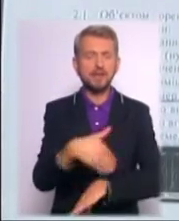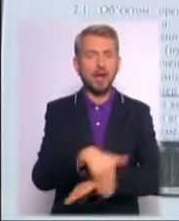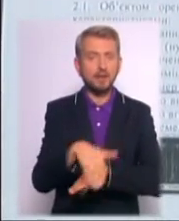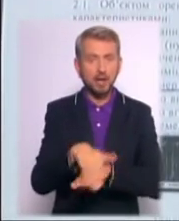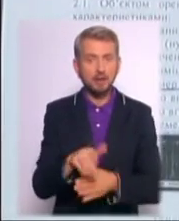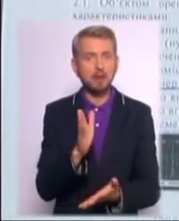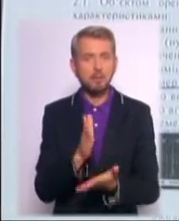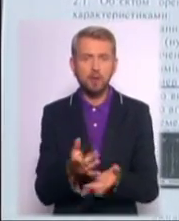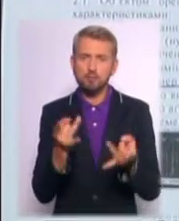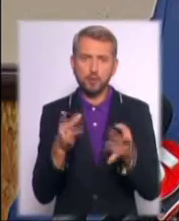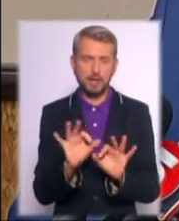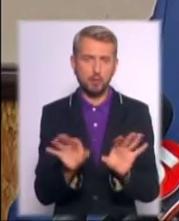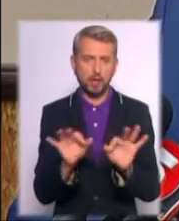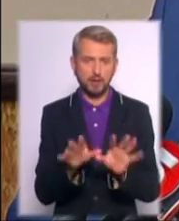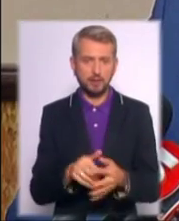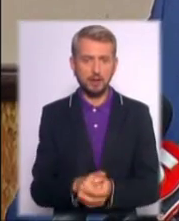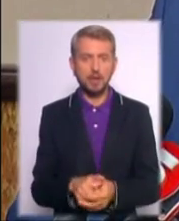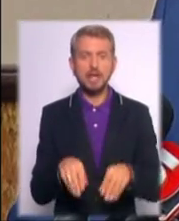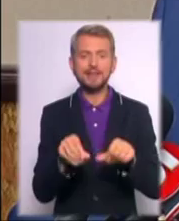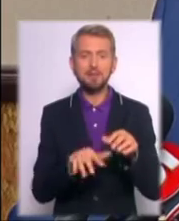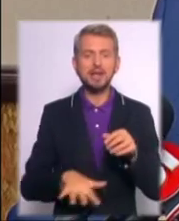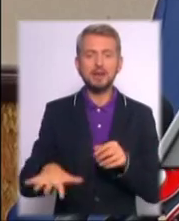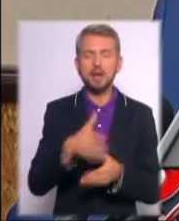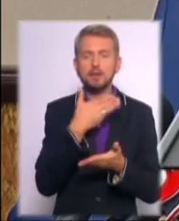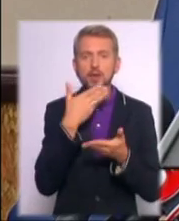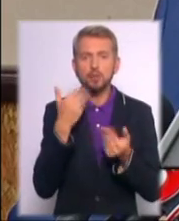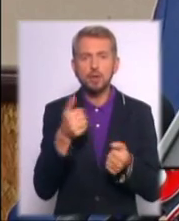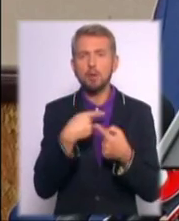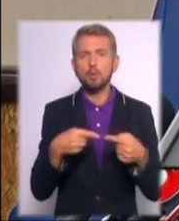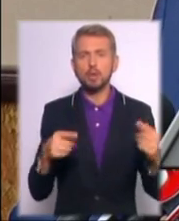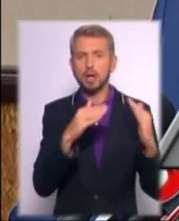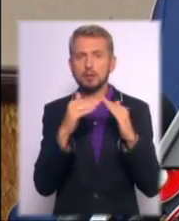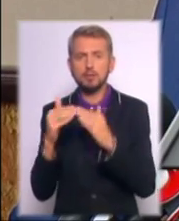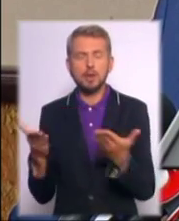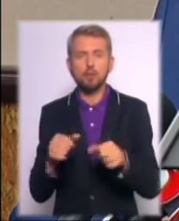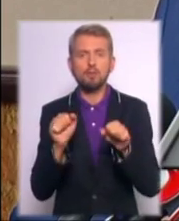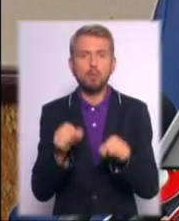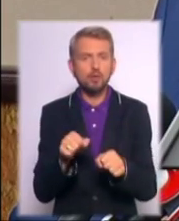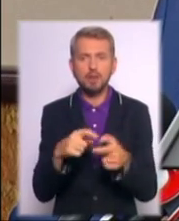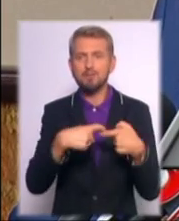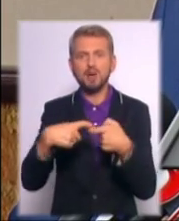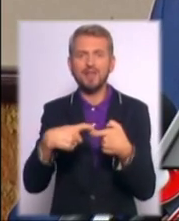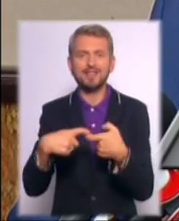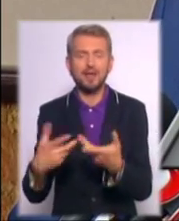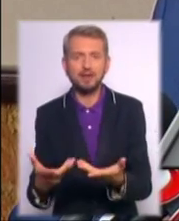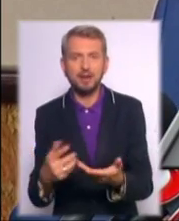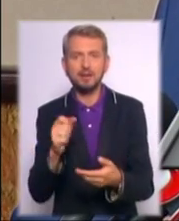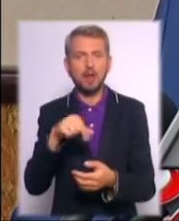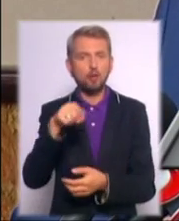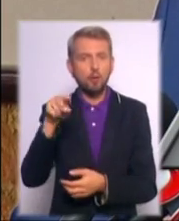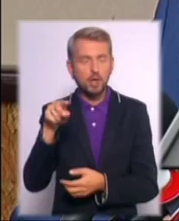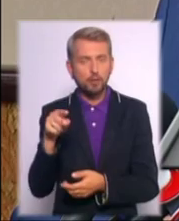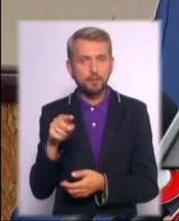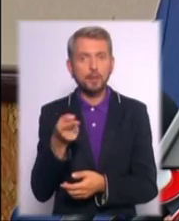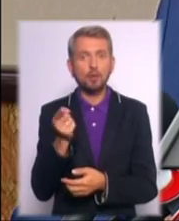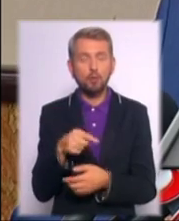мають дуже просте пояснення. На земельній ділянці відсутність будь-яка нерухомість, яку би можна було ідентифікувати за номером,